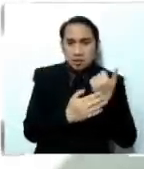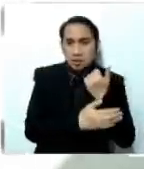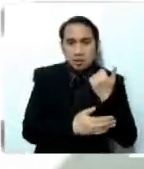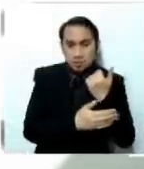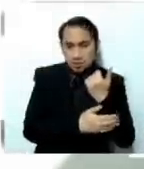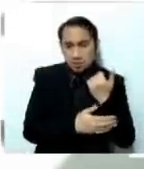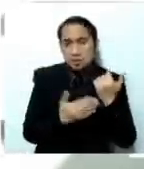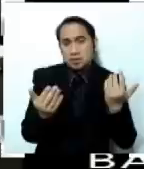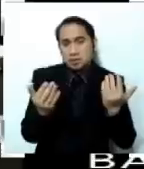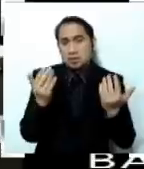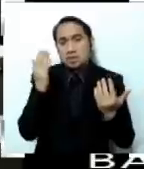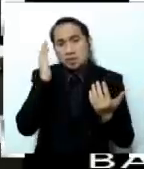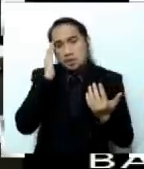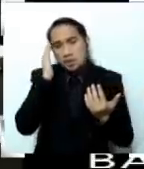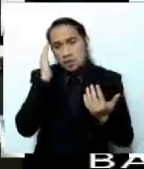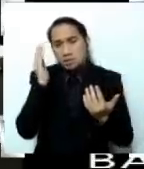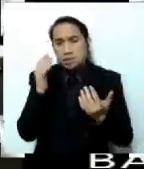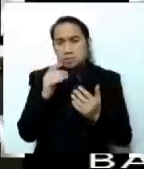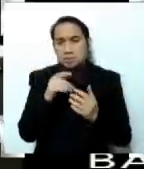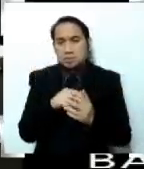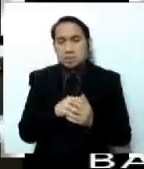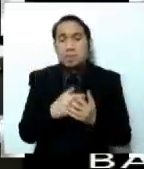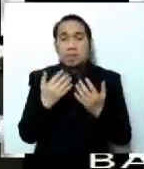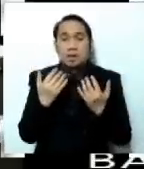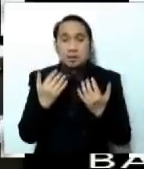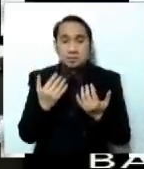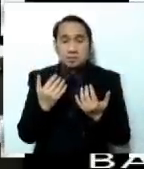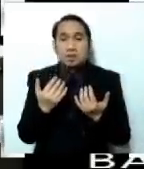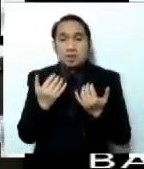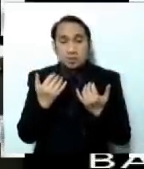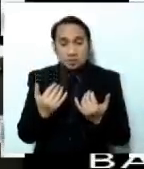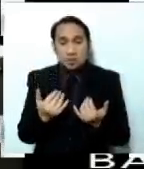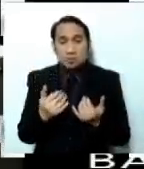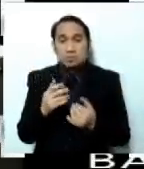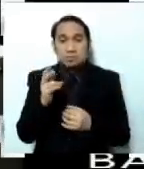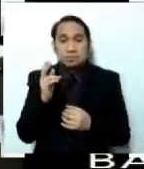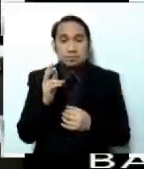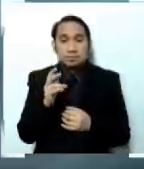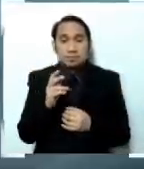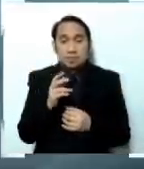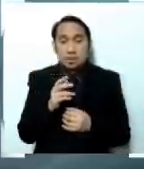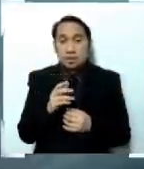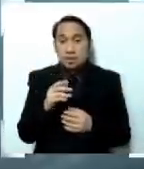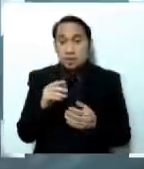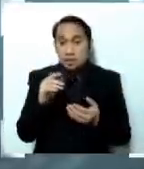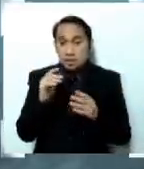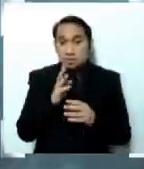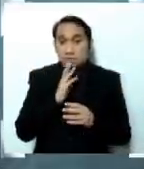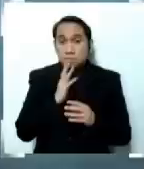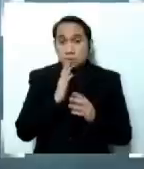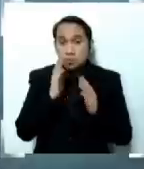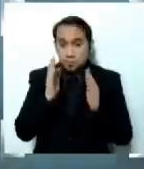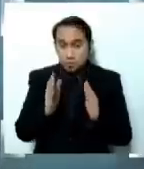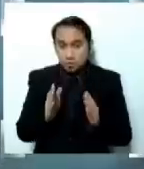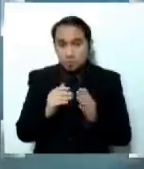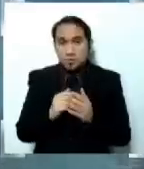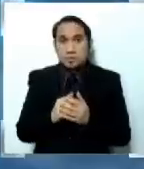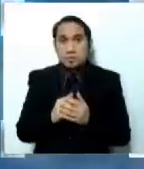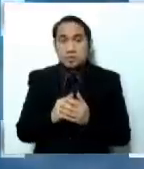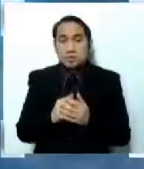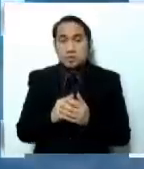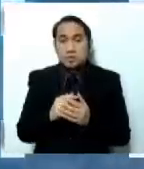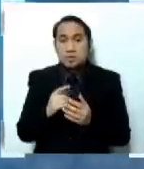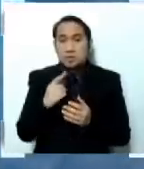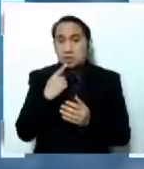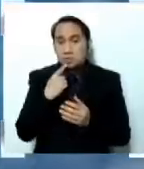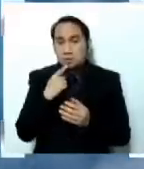magandang strategy sa atin. Kahapon, nagbitiw ng salita si Presidential Spokesperson Harry Roque na ang Julian Felipe Reef ay hindi daw